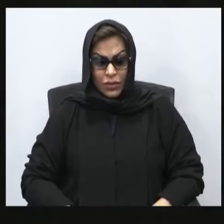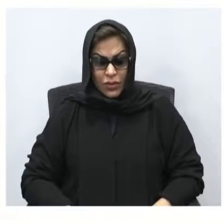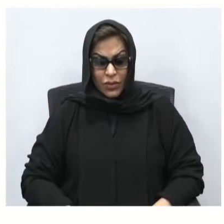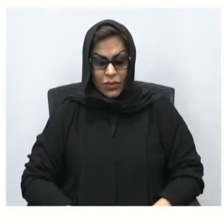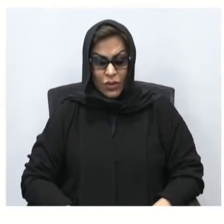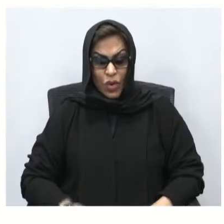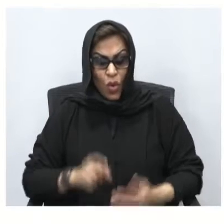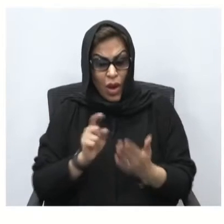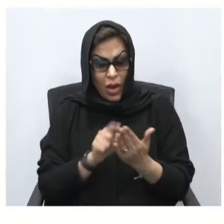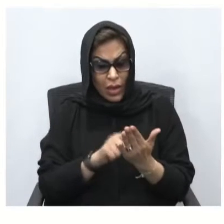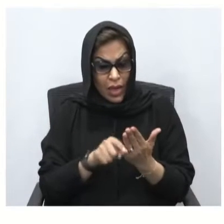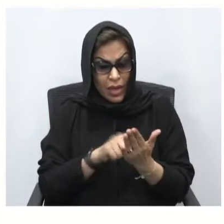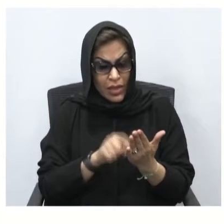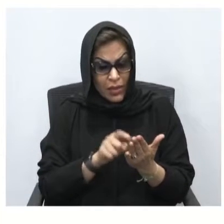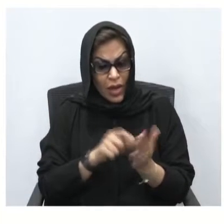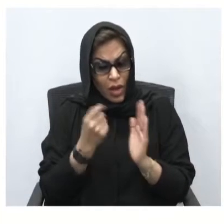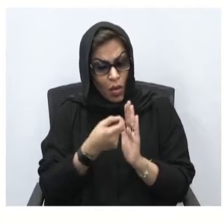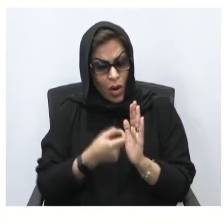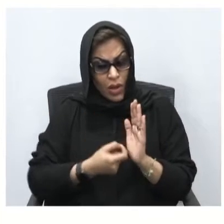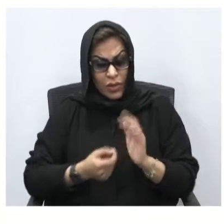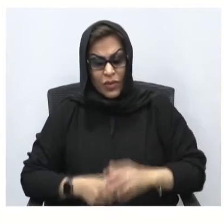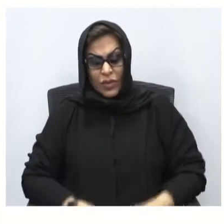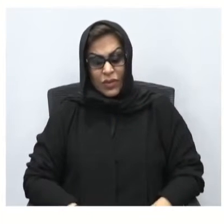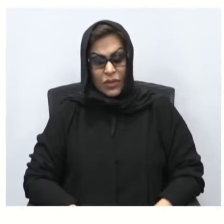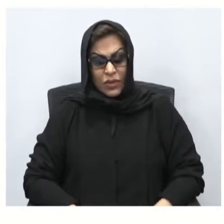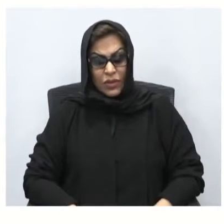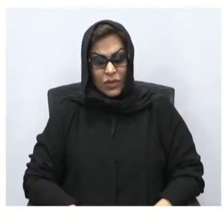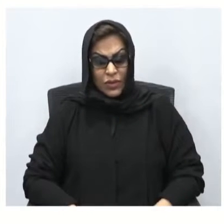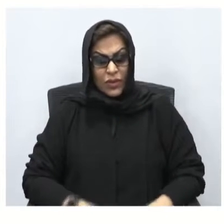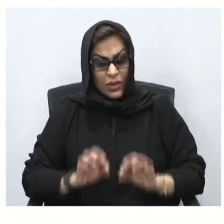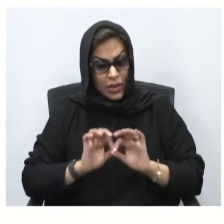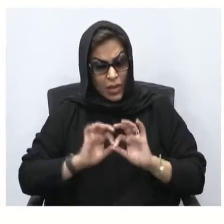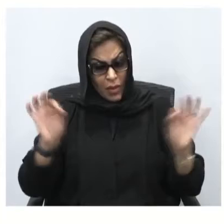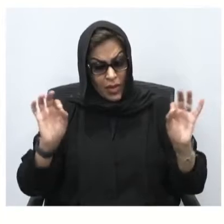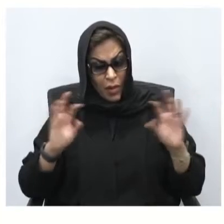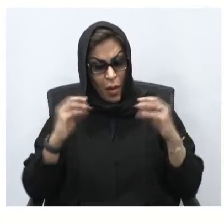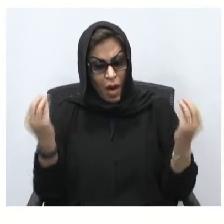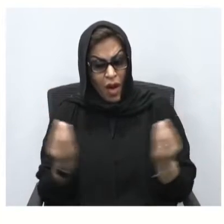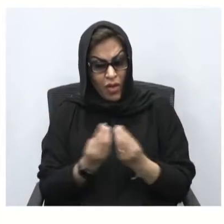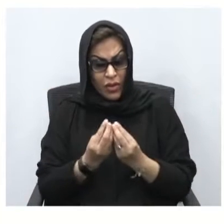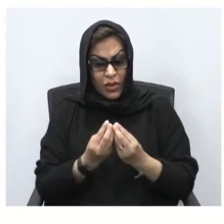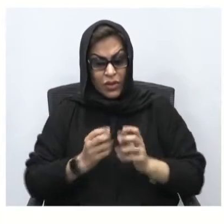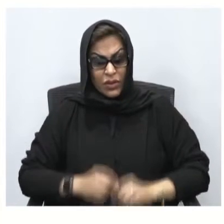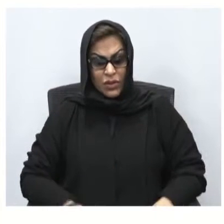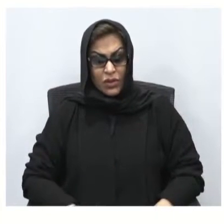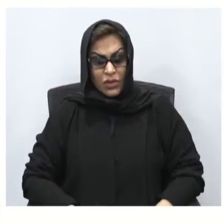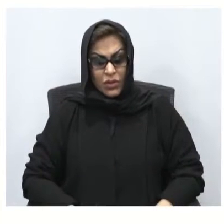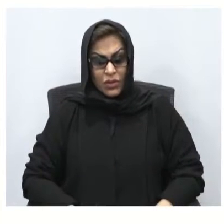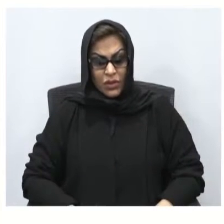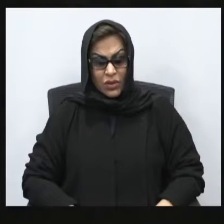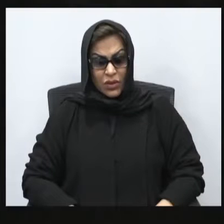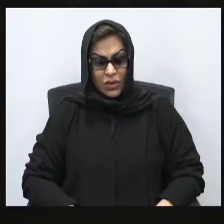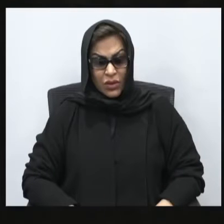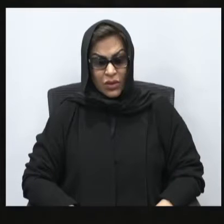وعاء اله حاسبه وقلم الخطوات نبدا سويا نحتاج الى وضع عدد